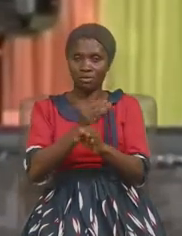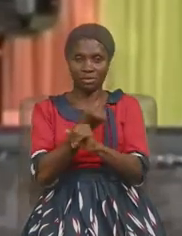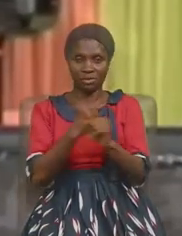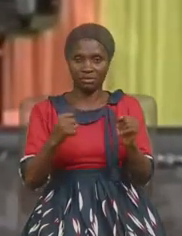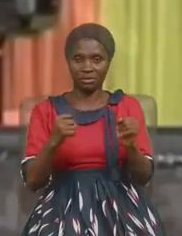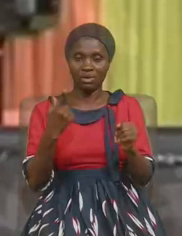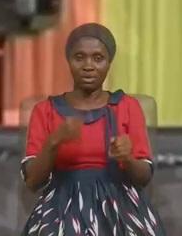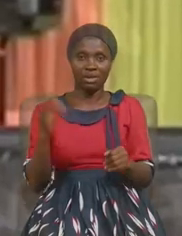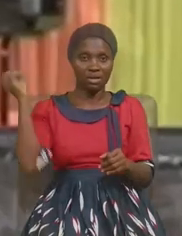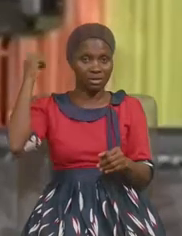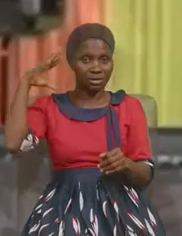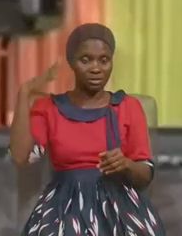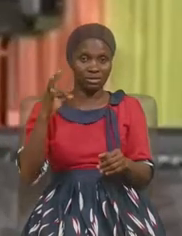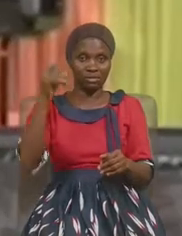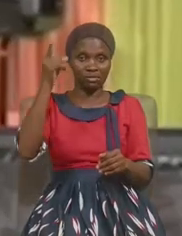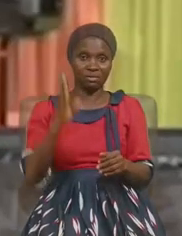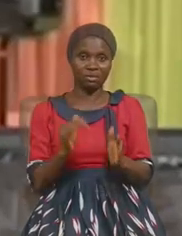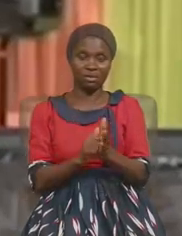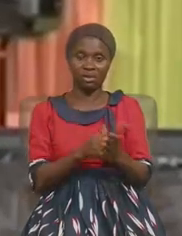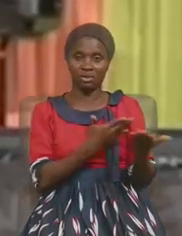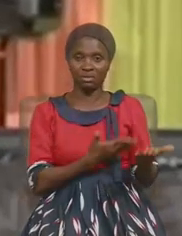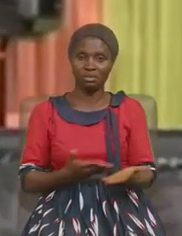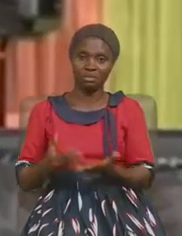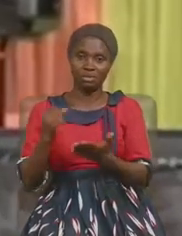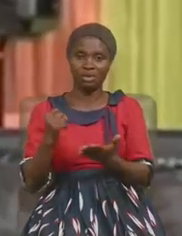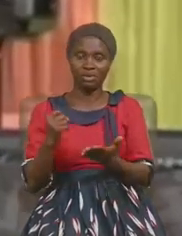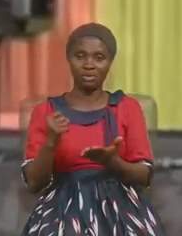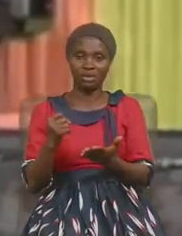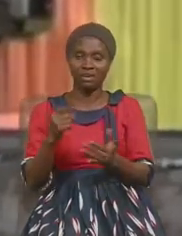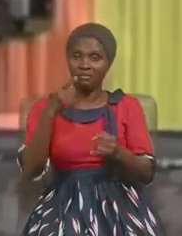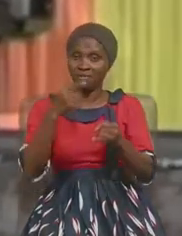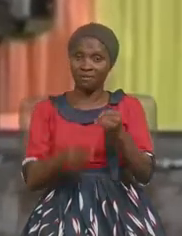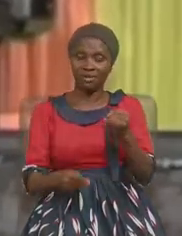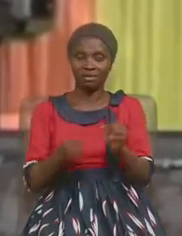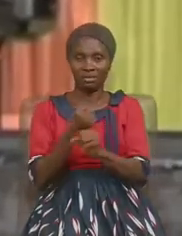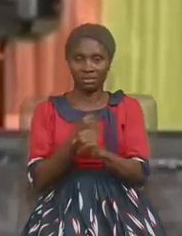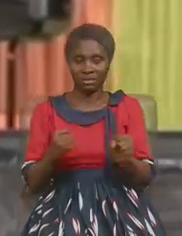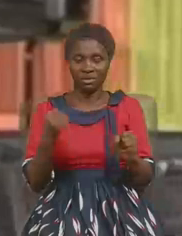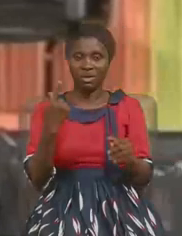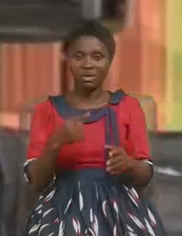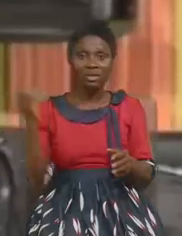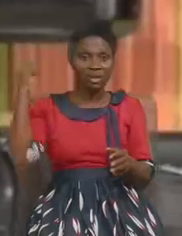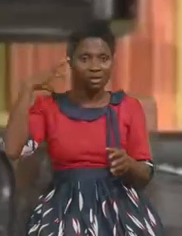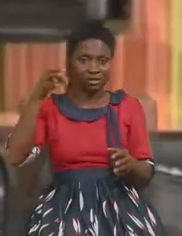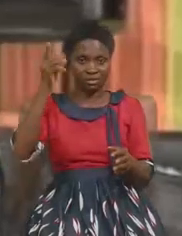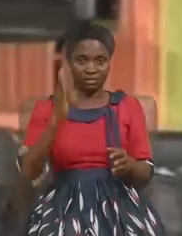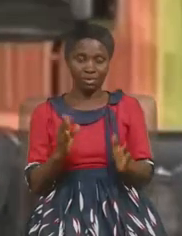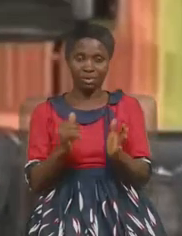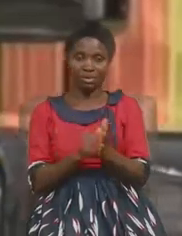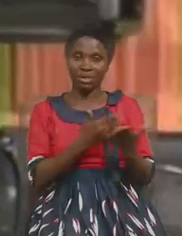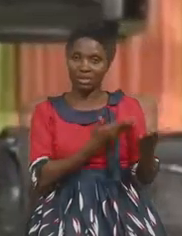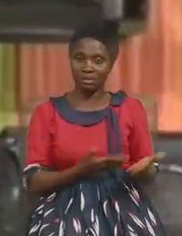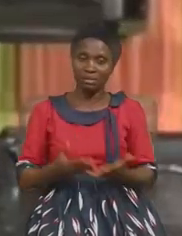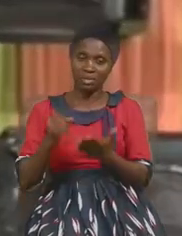Dieu, source de salut, le salut final, la grâce de Dieu qui apporte